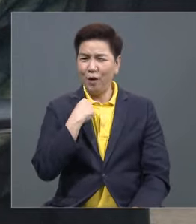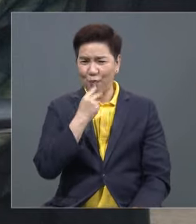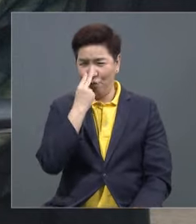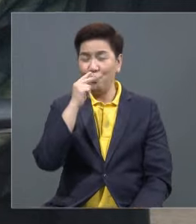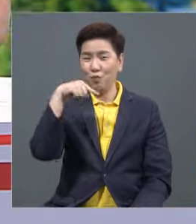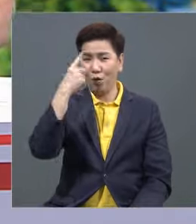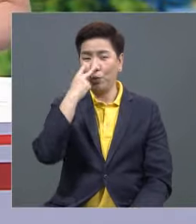เนี้ย